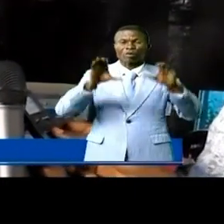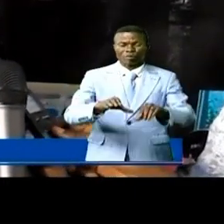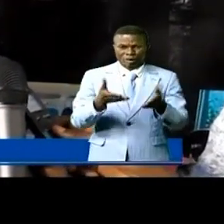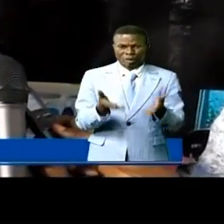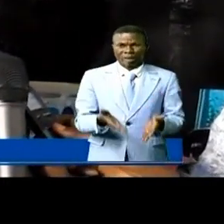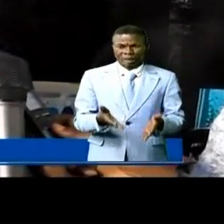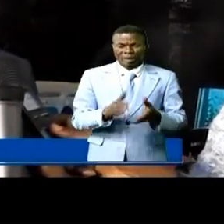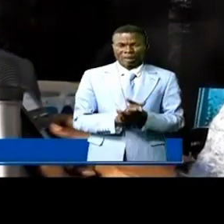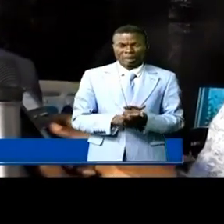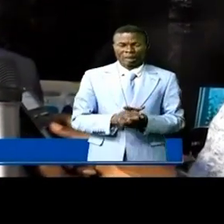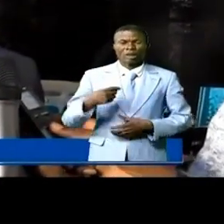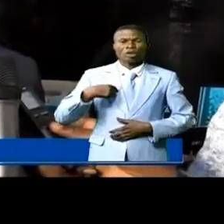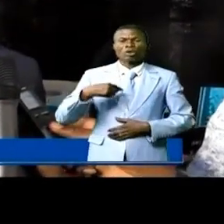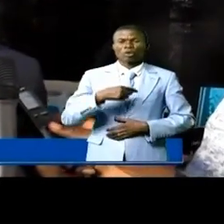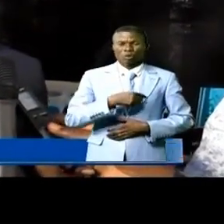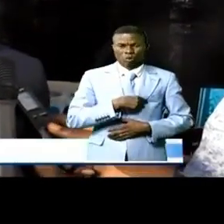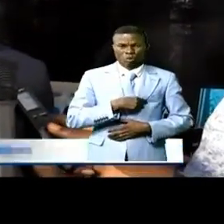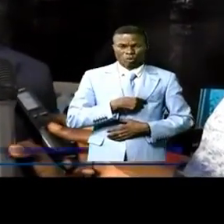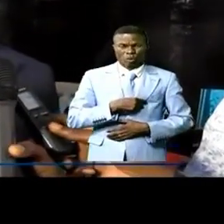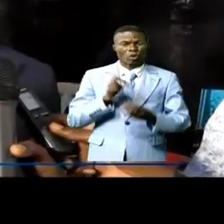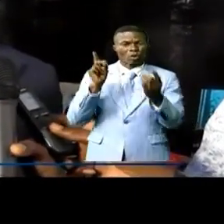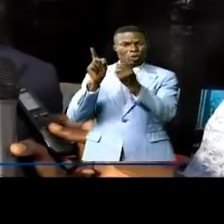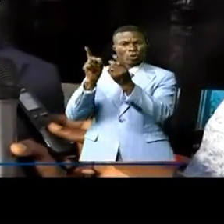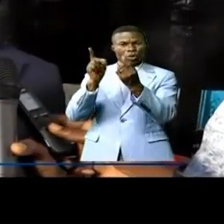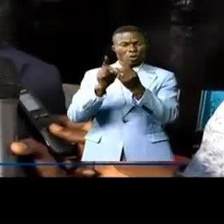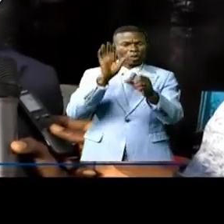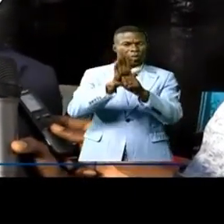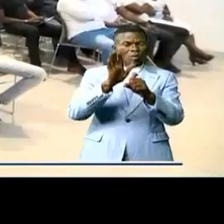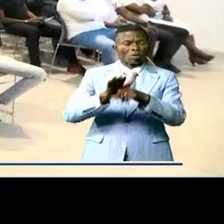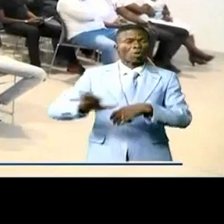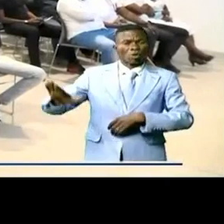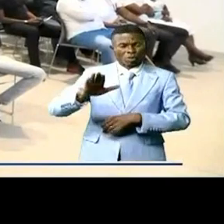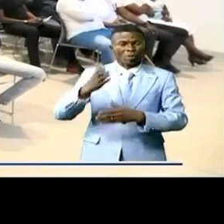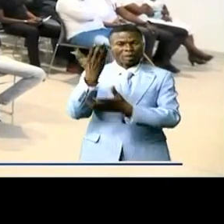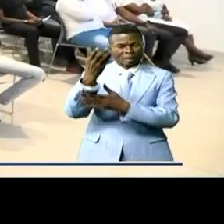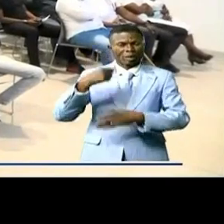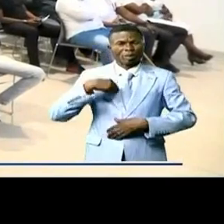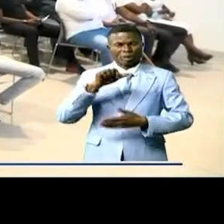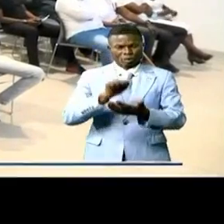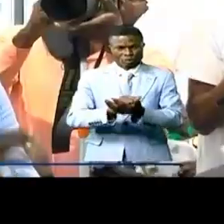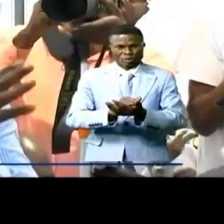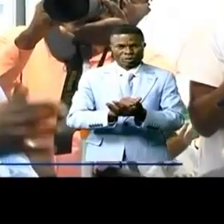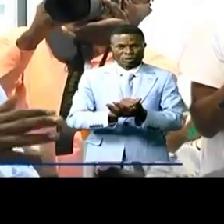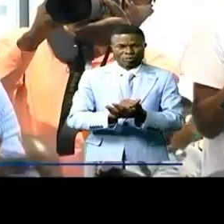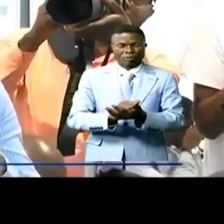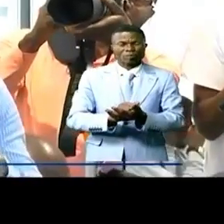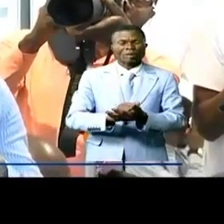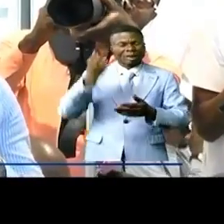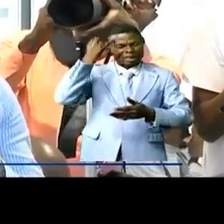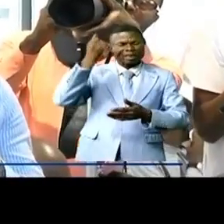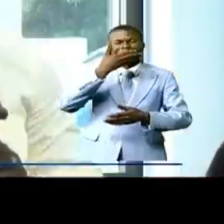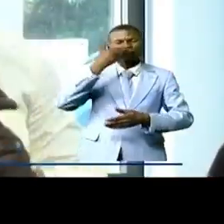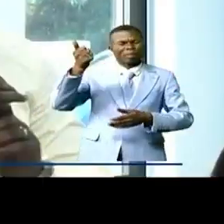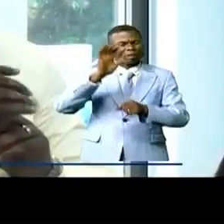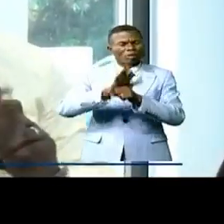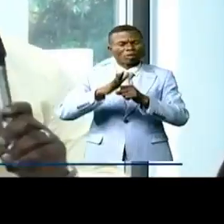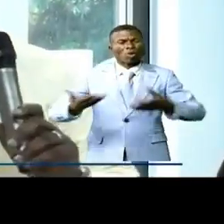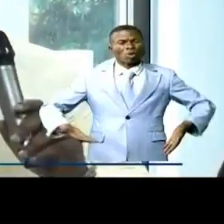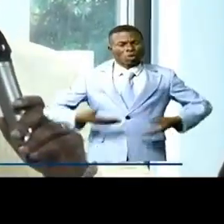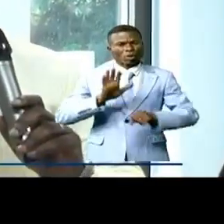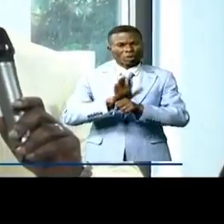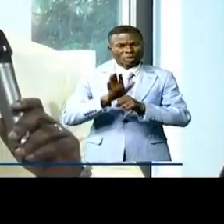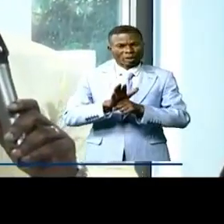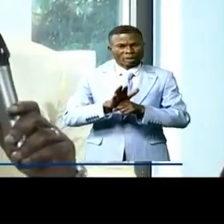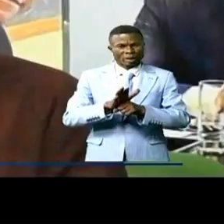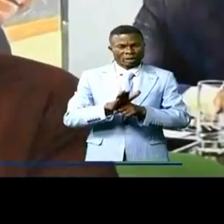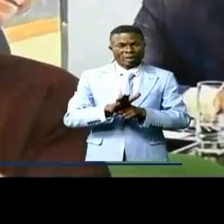parce qu'on a déjà été content un des différents pays un come-back vivement saluée par tous les mélomanes de la musique congolaise qui ont